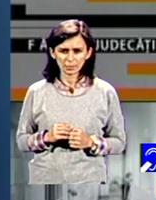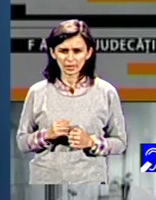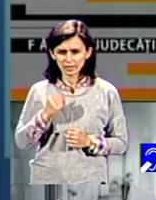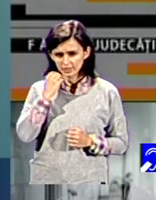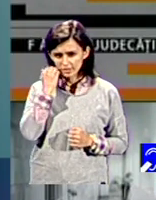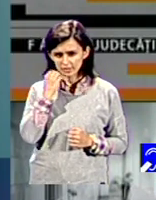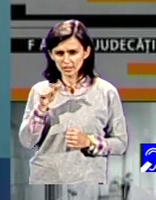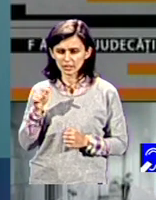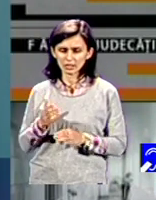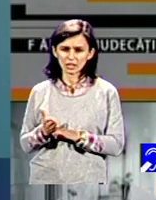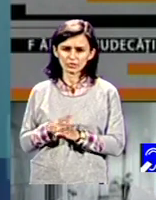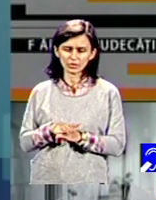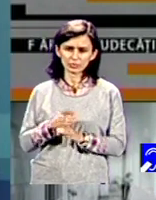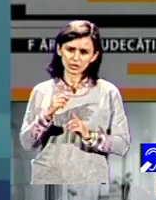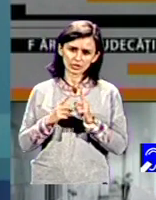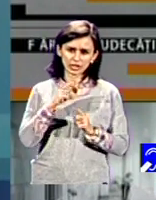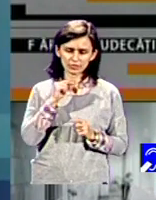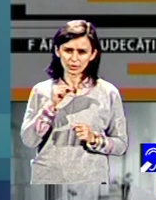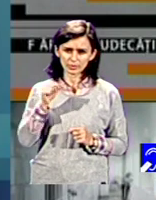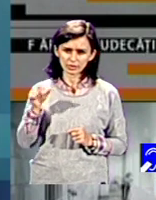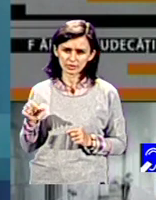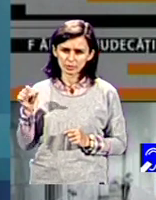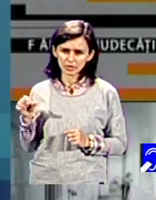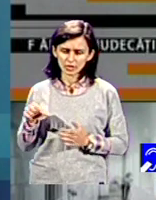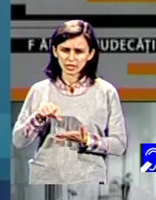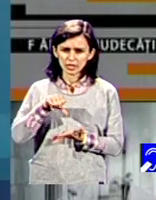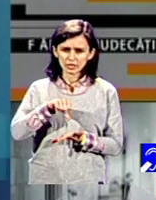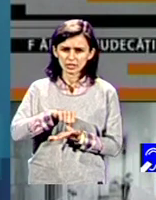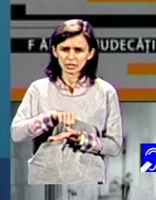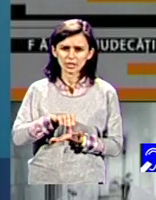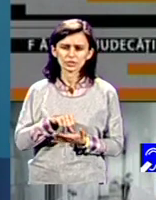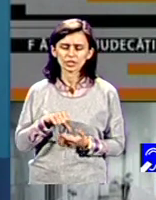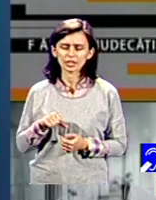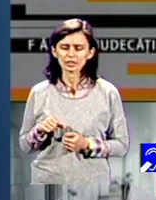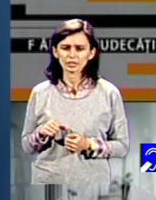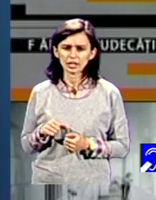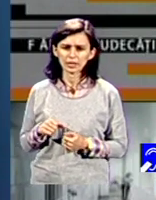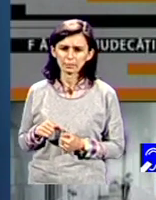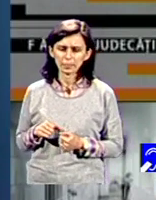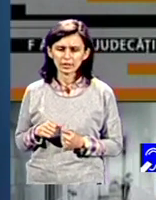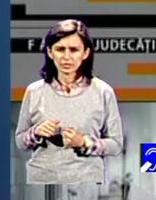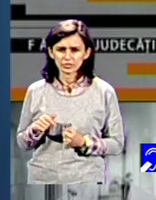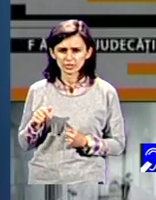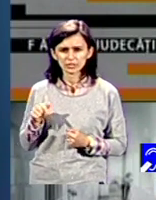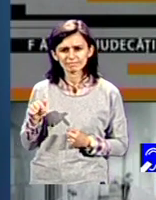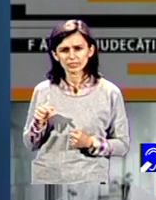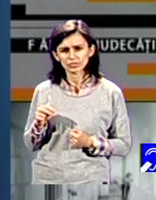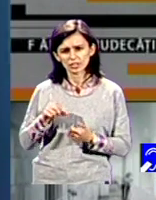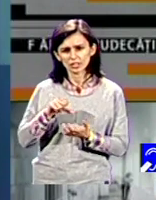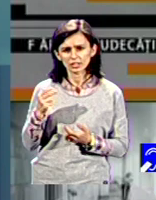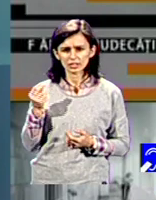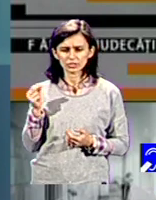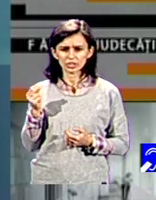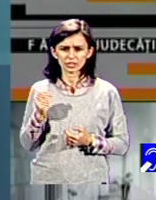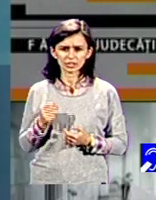atunci când Eu nu voi mai fi când vorbim despre persoanele din centrele rezidențiale din din acele orfelinate culese la lumea nu